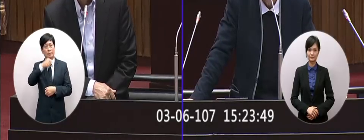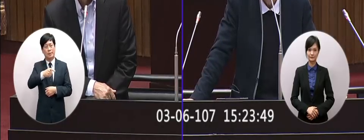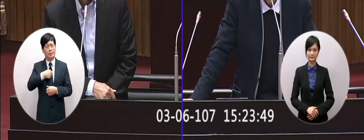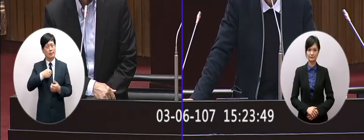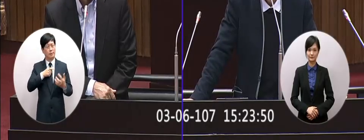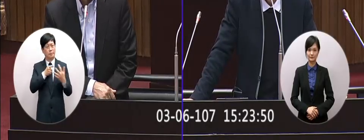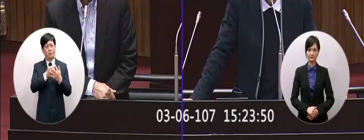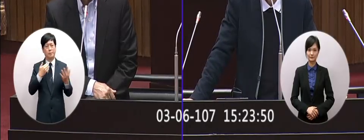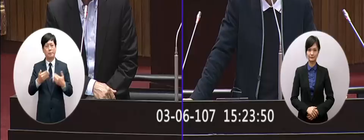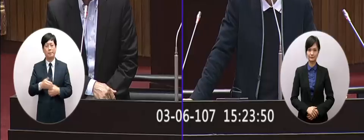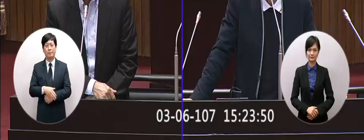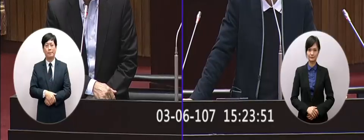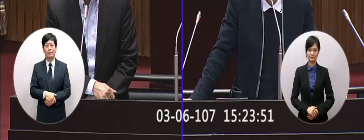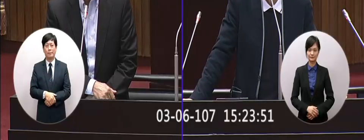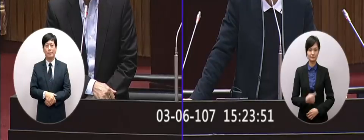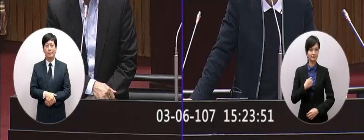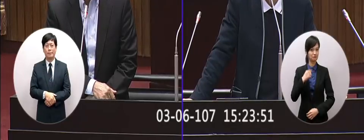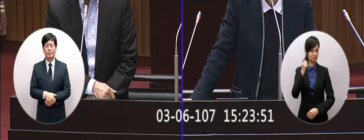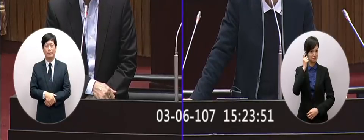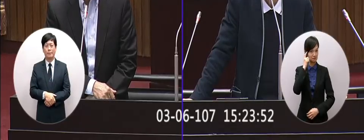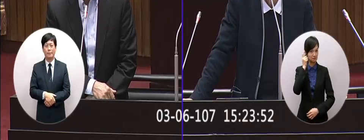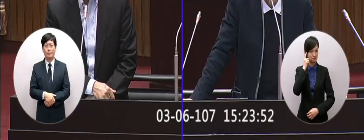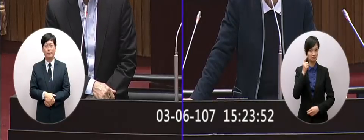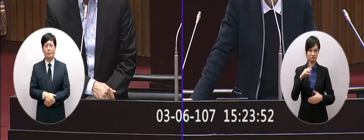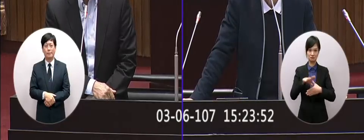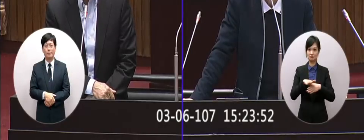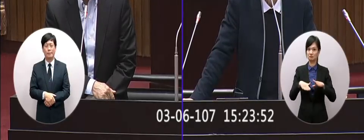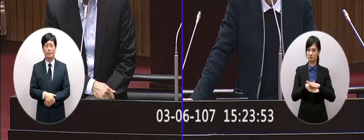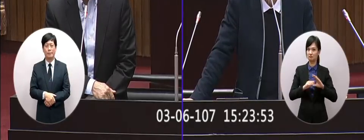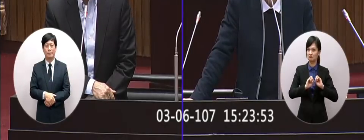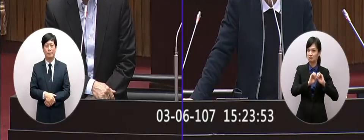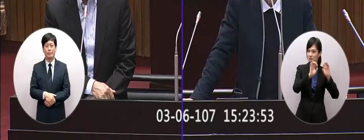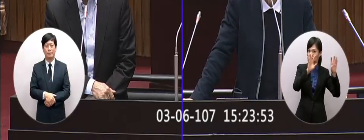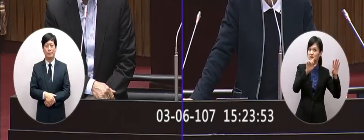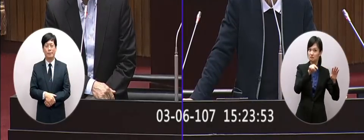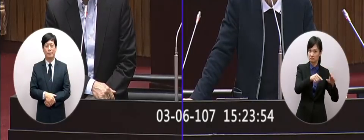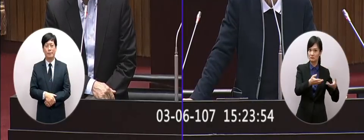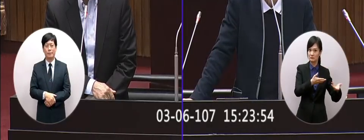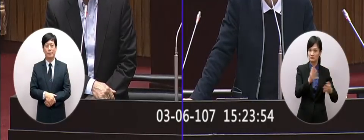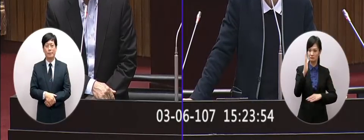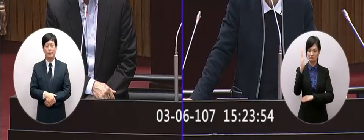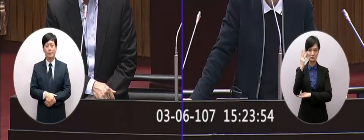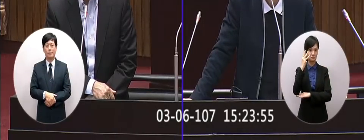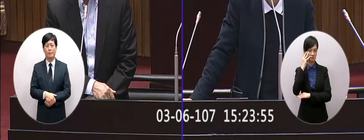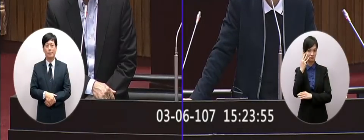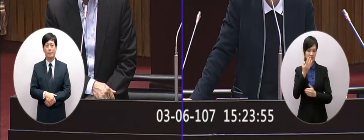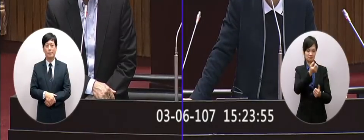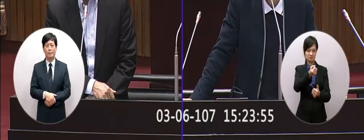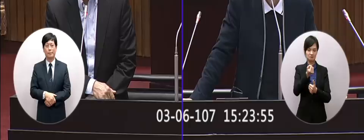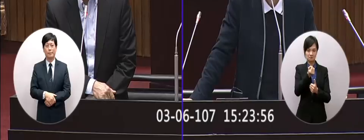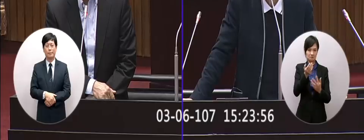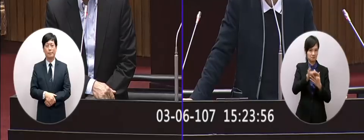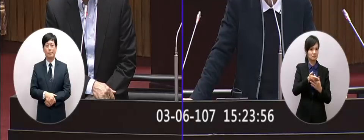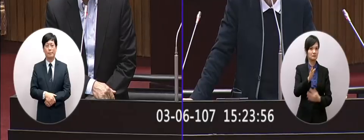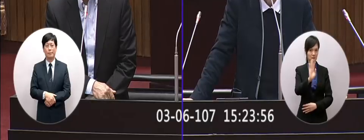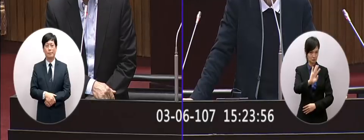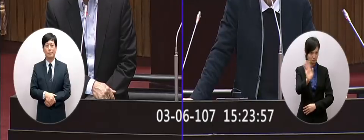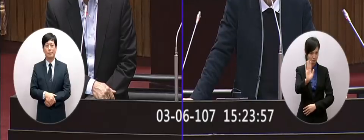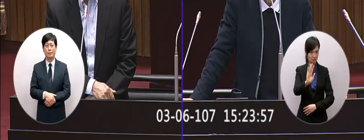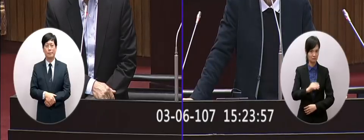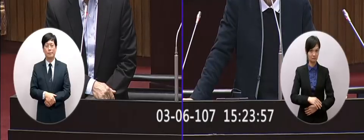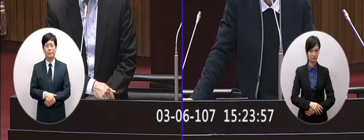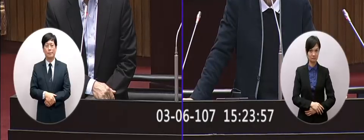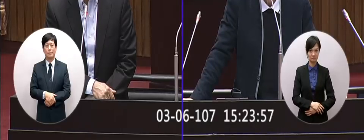面目啦。 我相信文化推动吼，不应该从政治透过政治的关系来做处理，安尼对